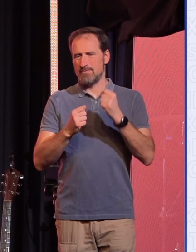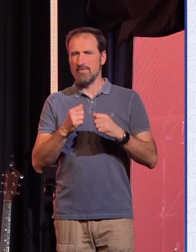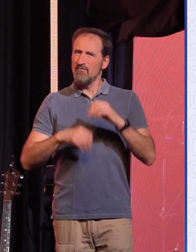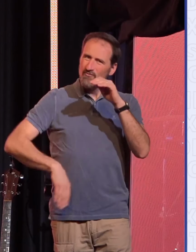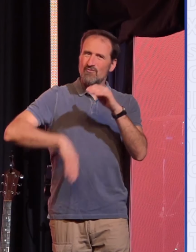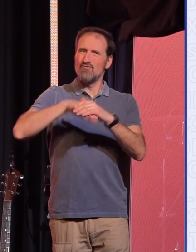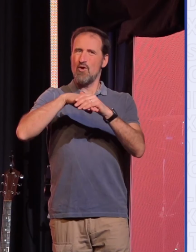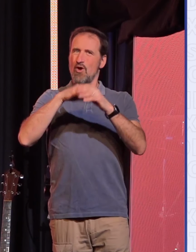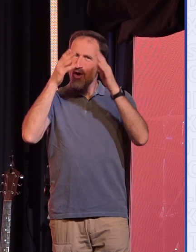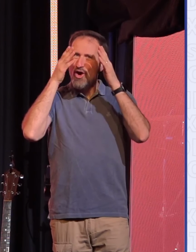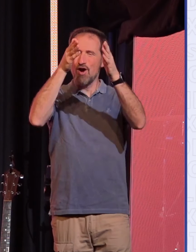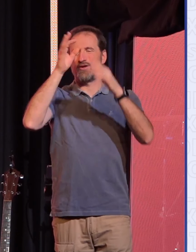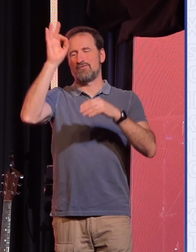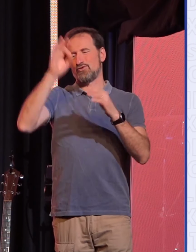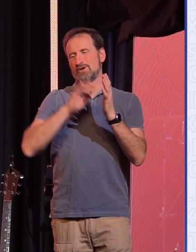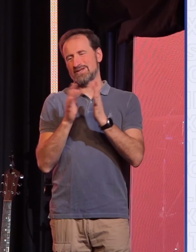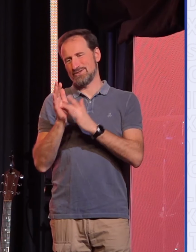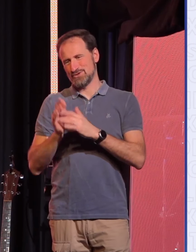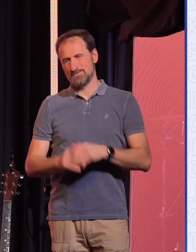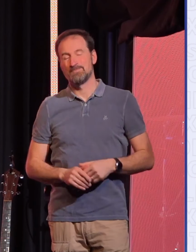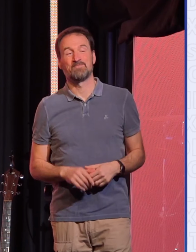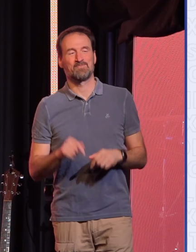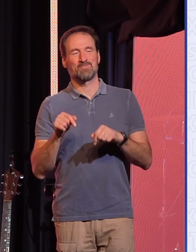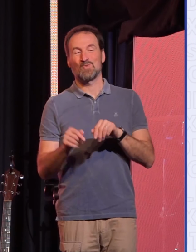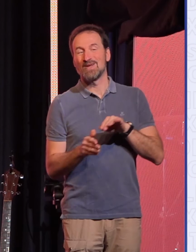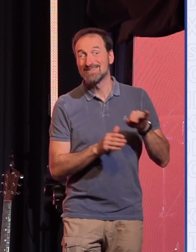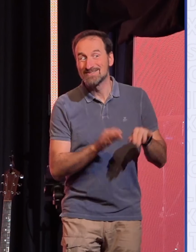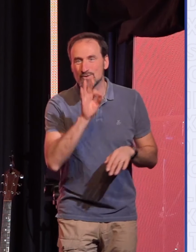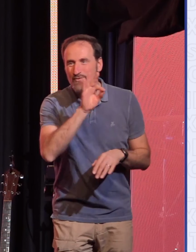Und für alle Ehepaare, jetzt kommt auch mal ein bisschen was für euch.